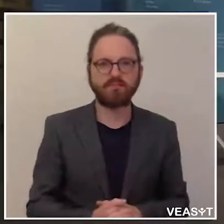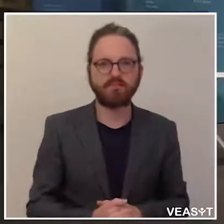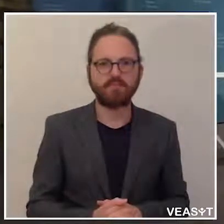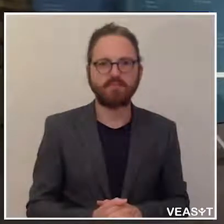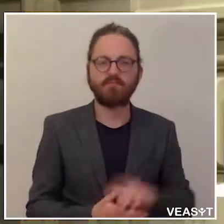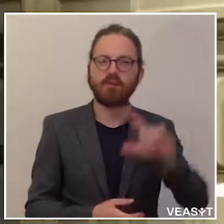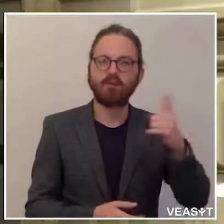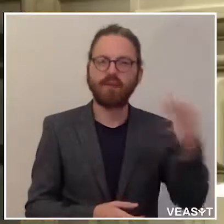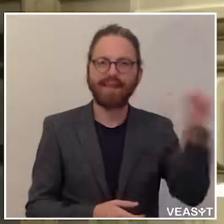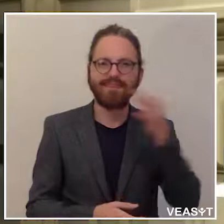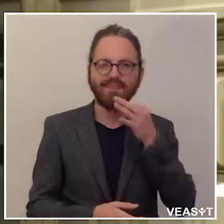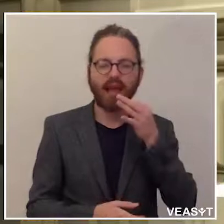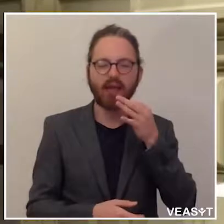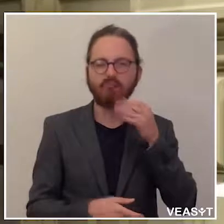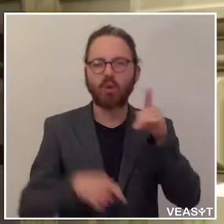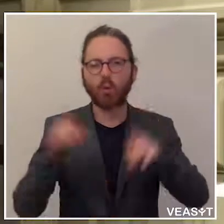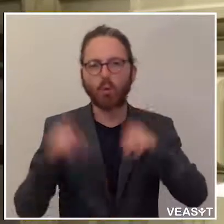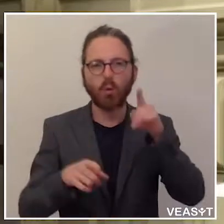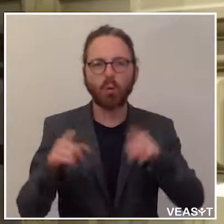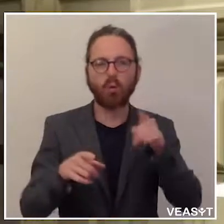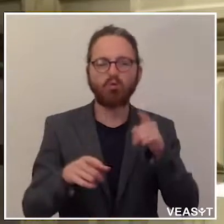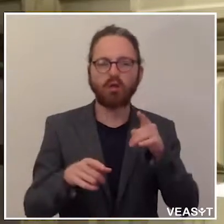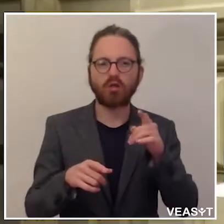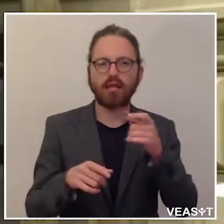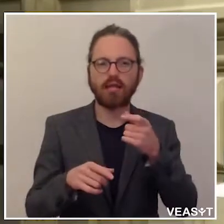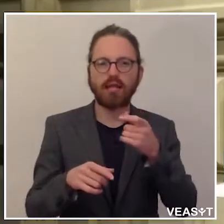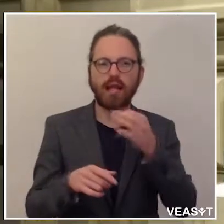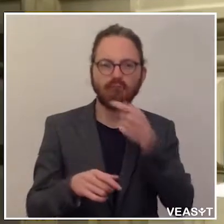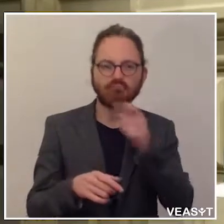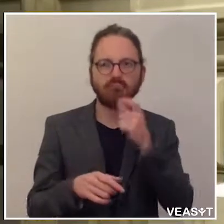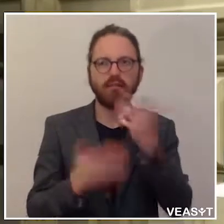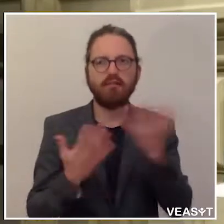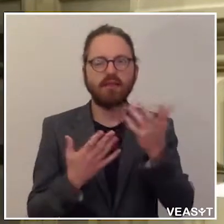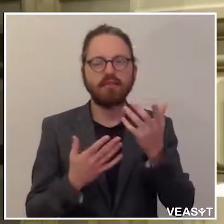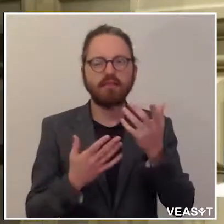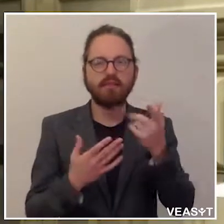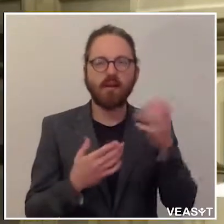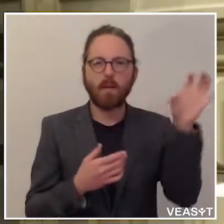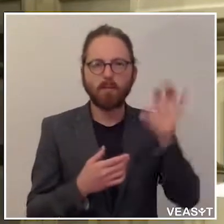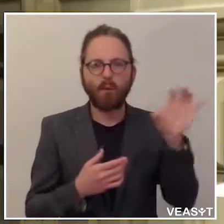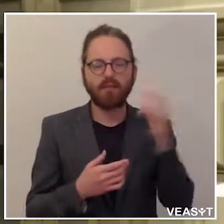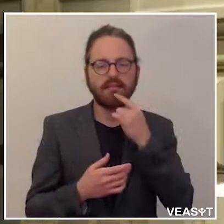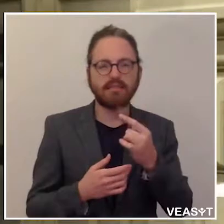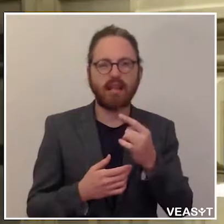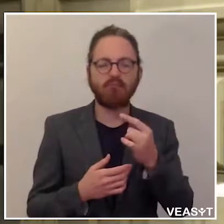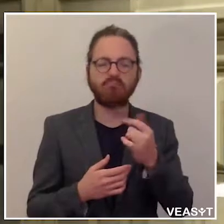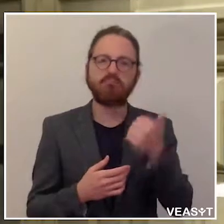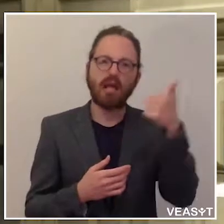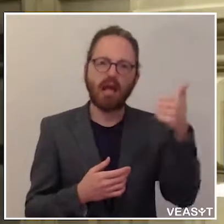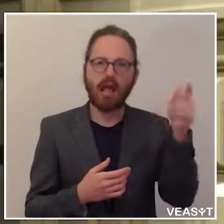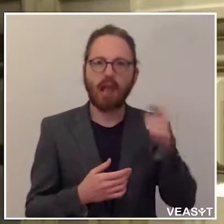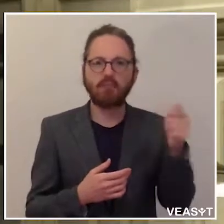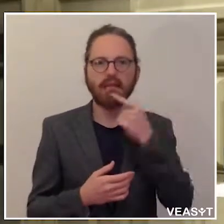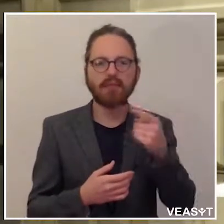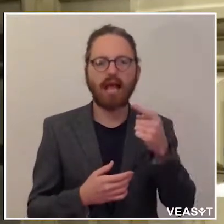fragheto silicea hole sun di fondo segnale di fondo provincia anche i plichi commons in tyneside